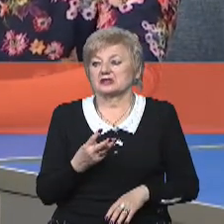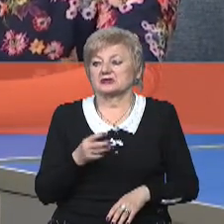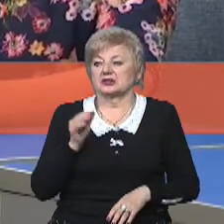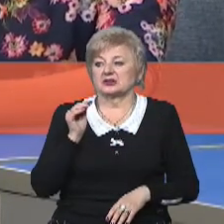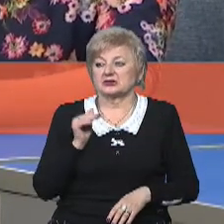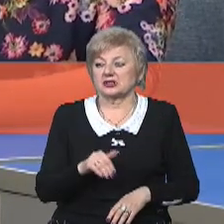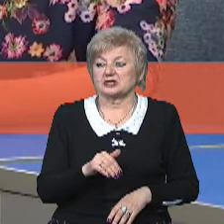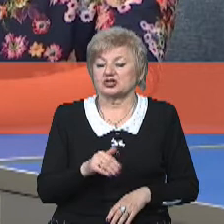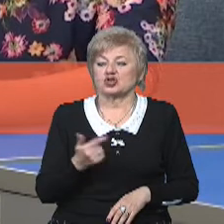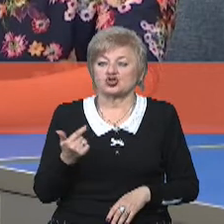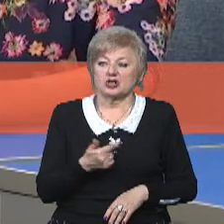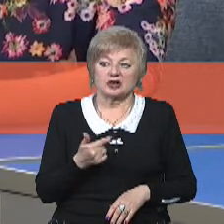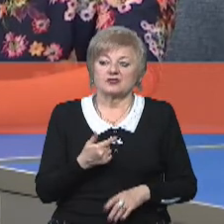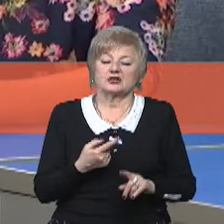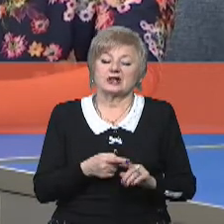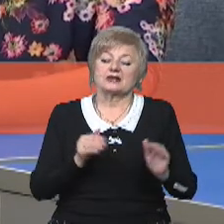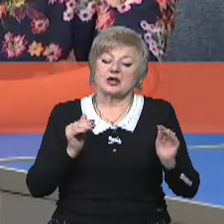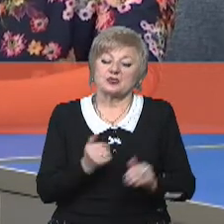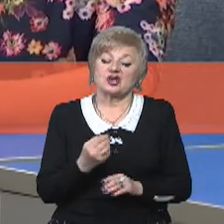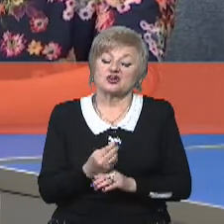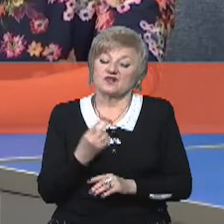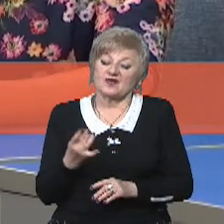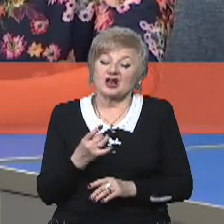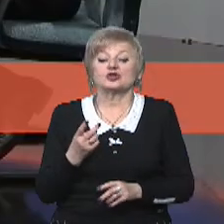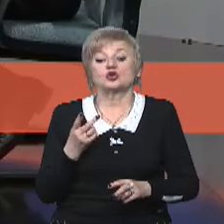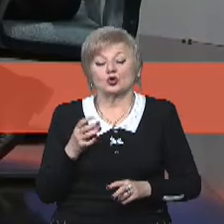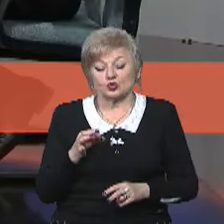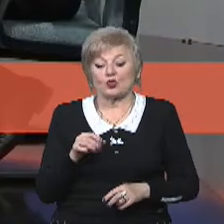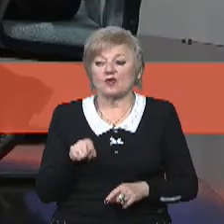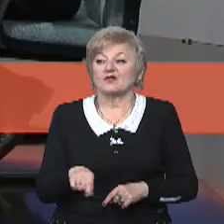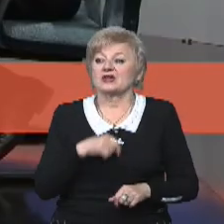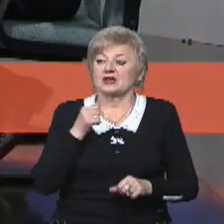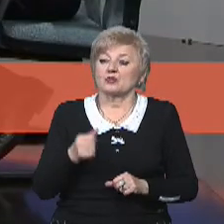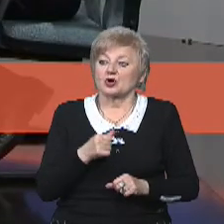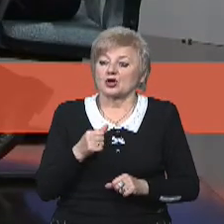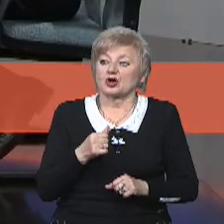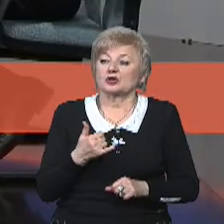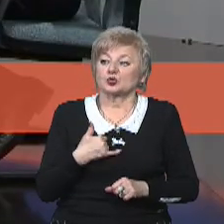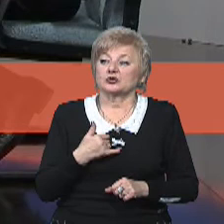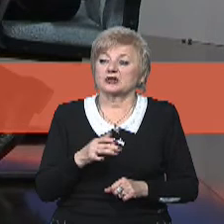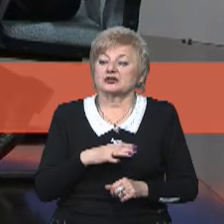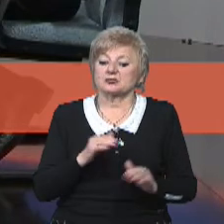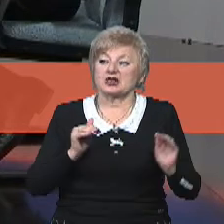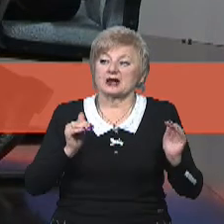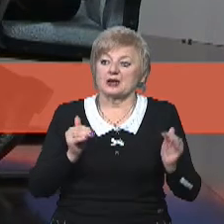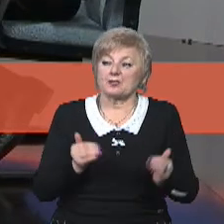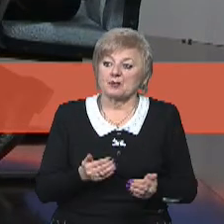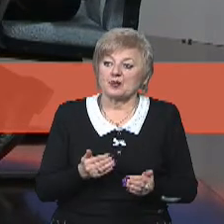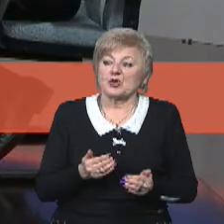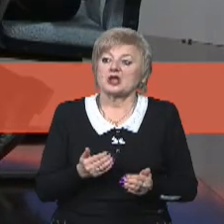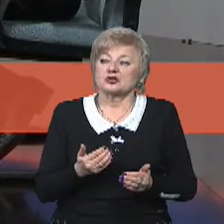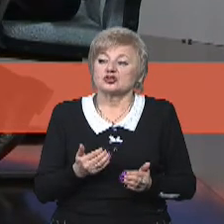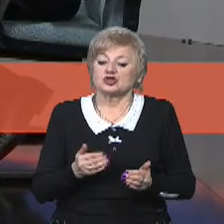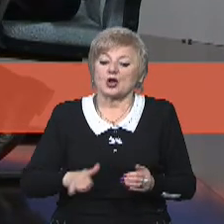73-76 тисяч гривень, це менше майже вдвічі, але цього року в нас були менші трохи досліджувані площі,